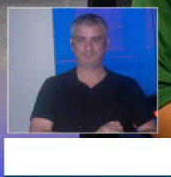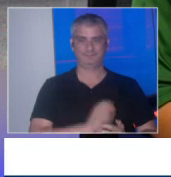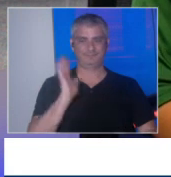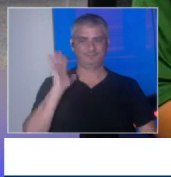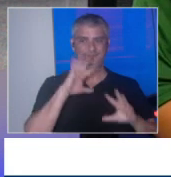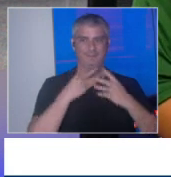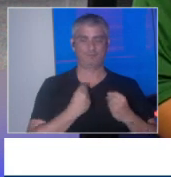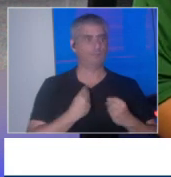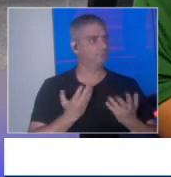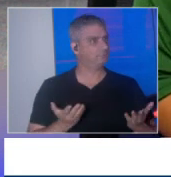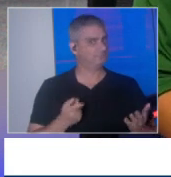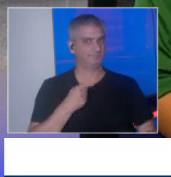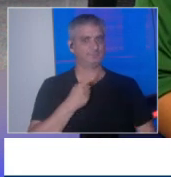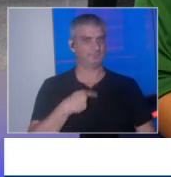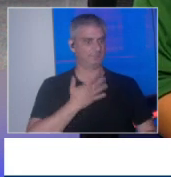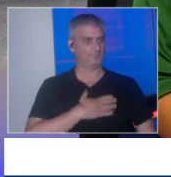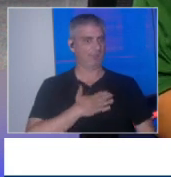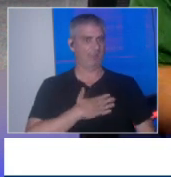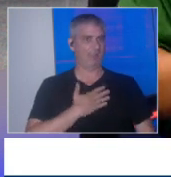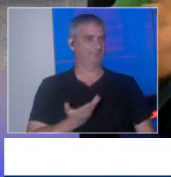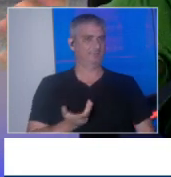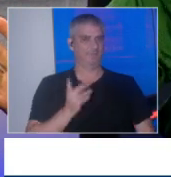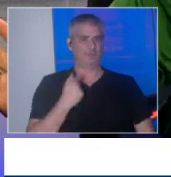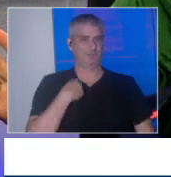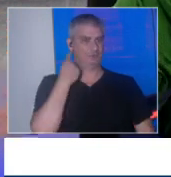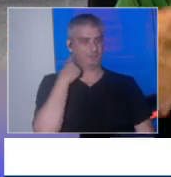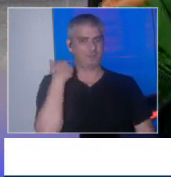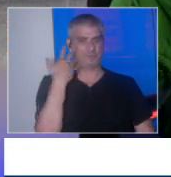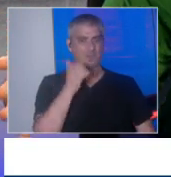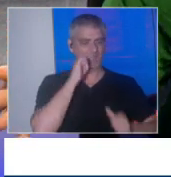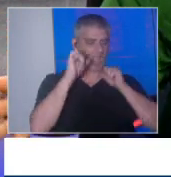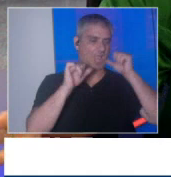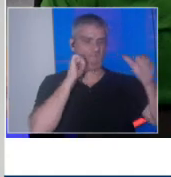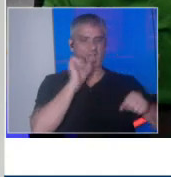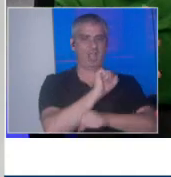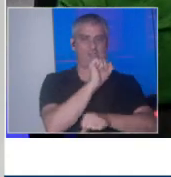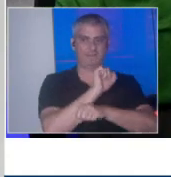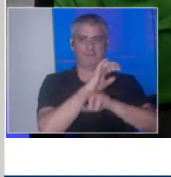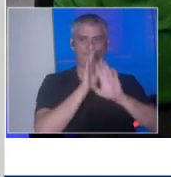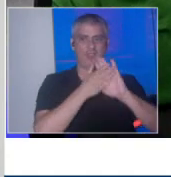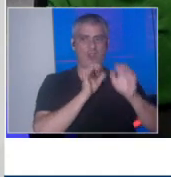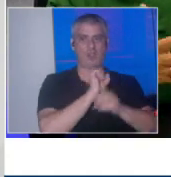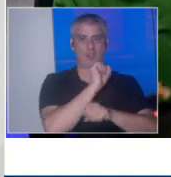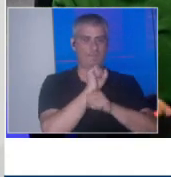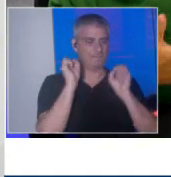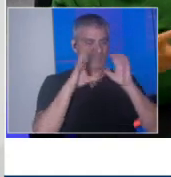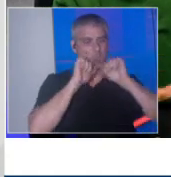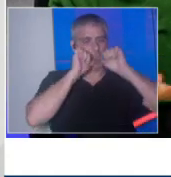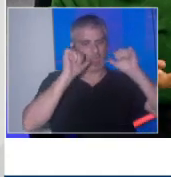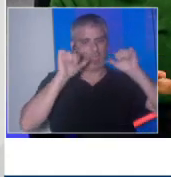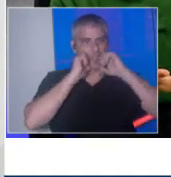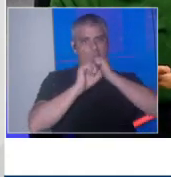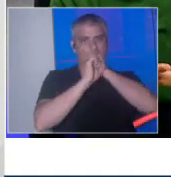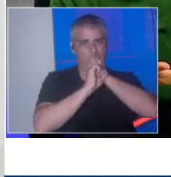אהלן, ערב טוב. אסף, זה יום חג נראה לי, למרות שאנחנו שומעים בחוץ את קולות המחאה ואת כל המוחים שבאו, אתה יודע, זה